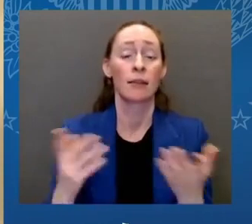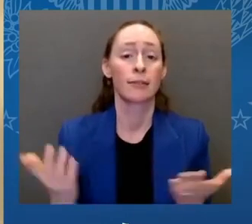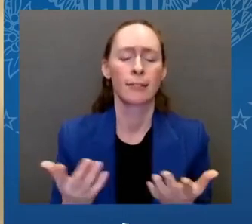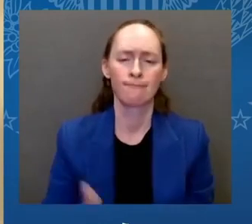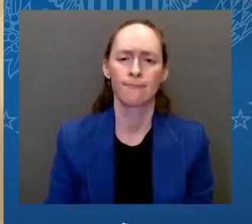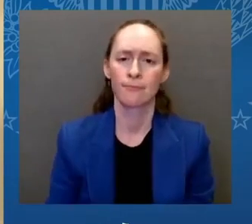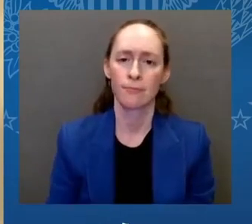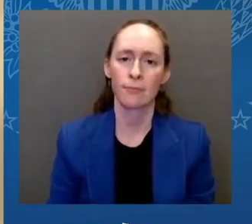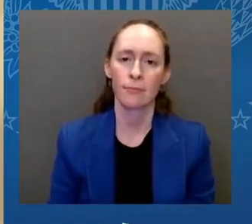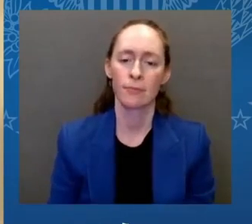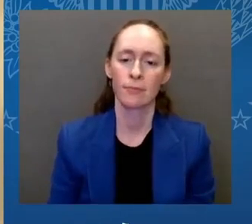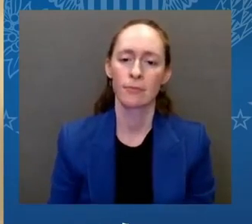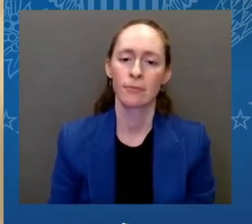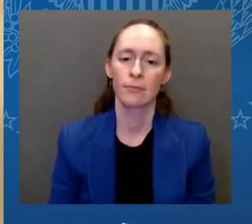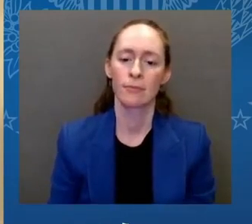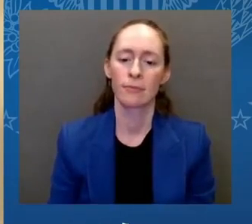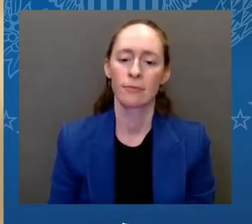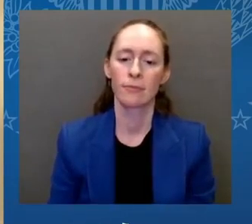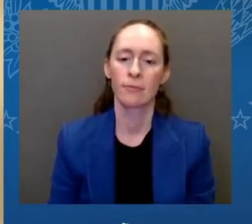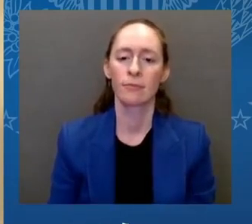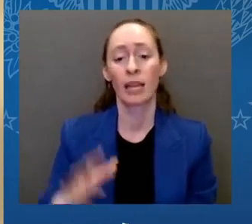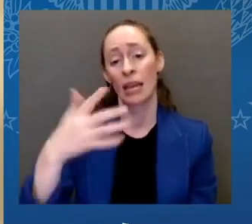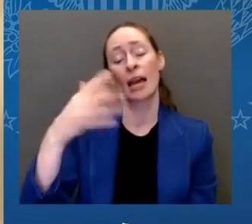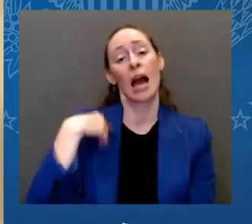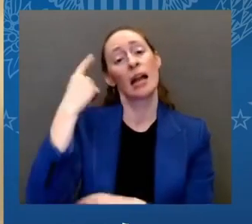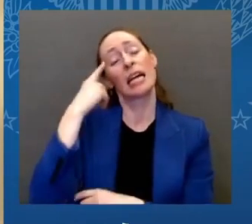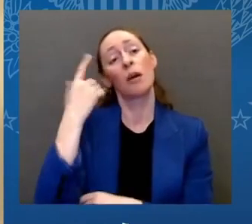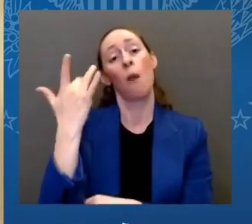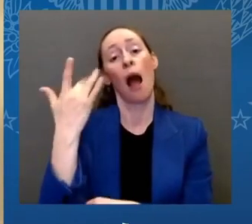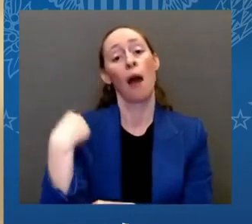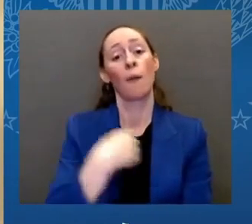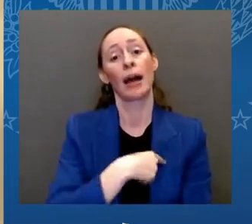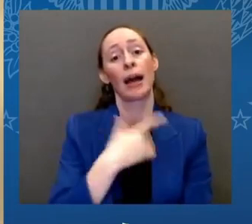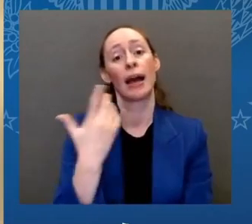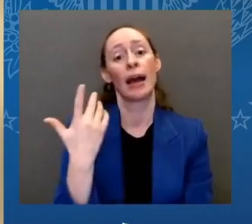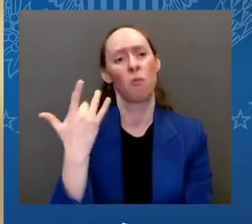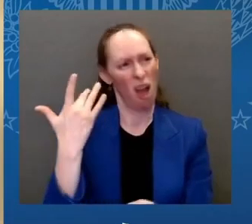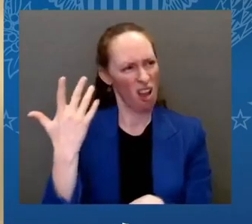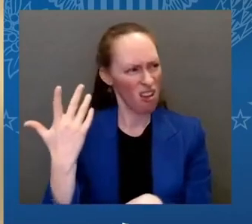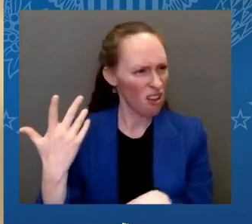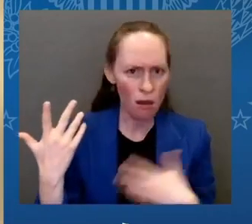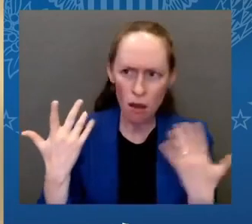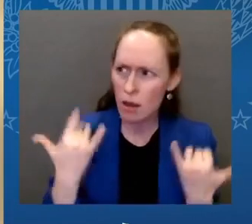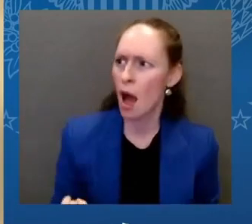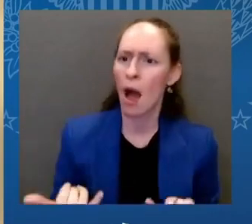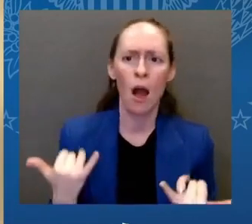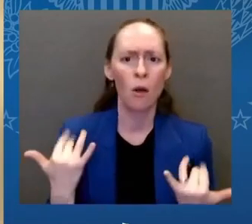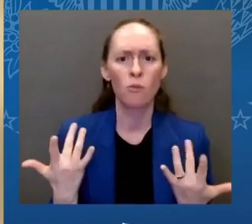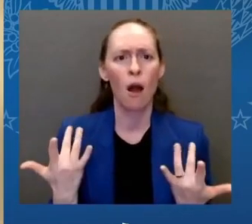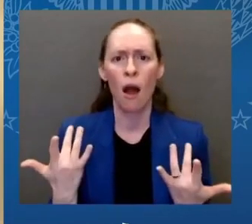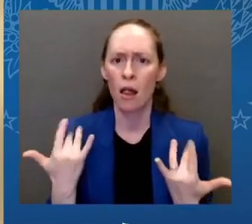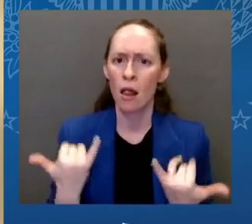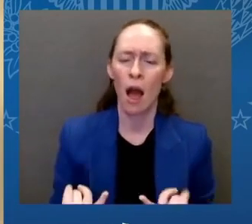причина, чому я навіть не можу оцінити 700 годин чи